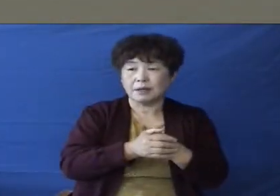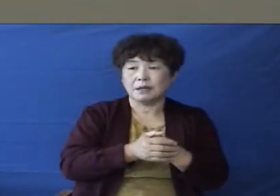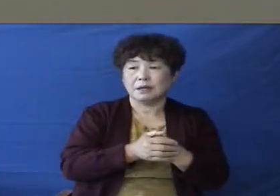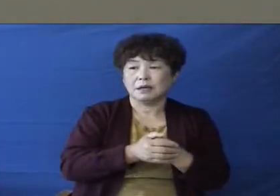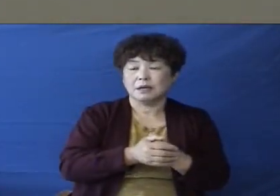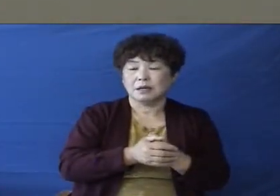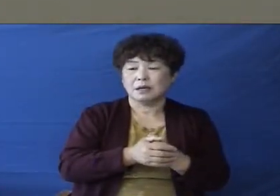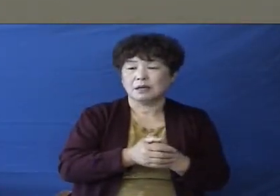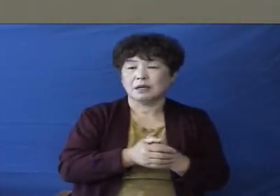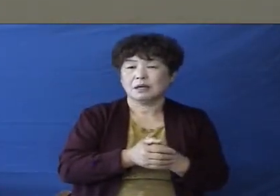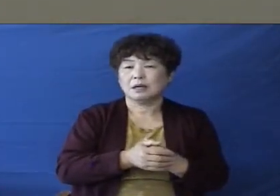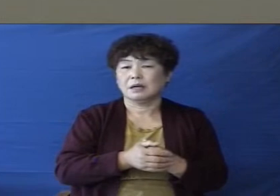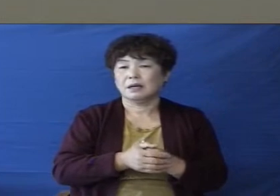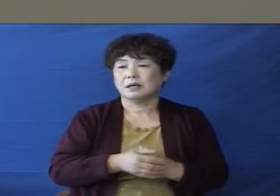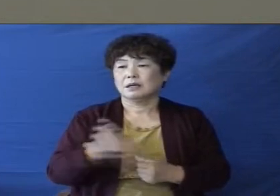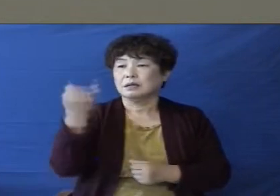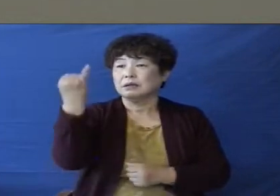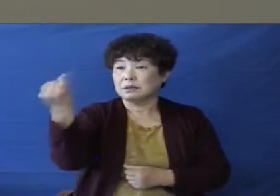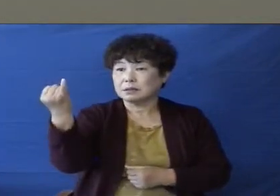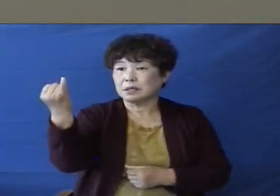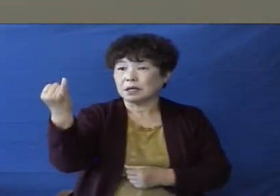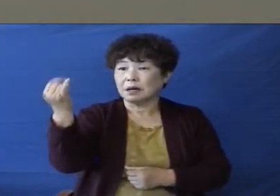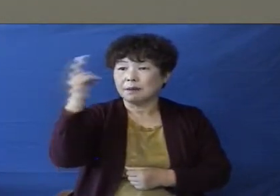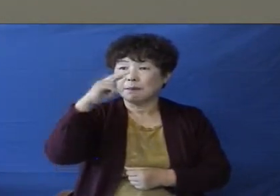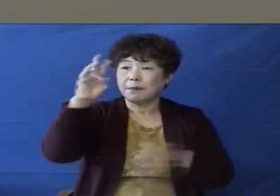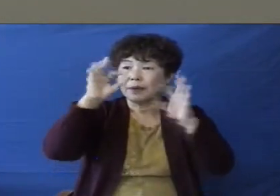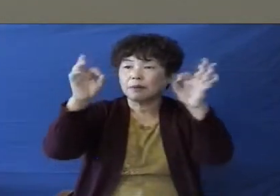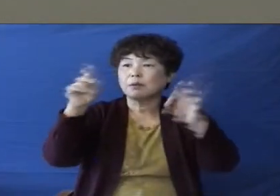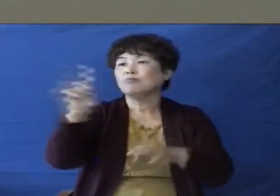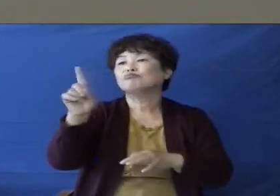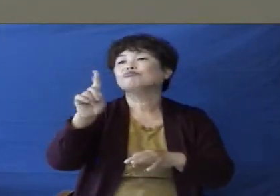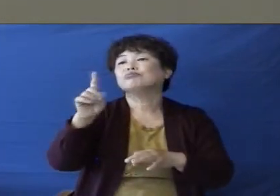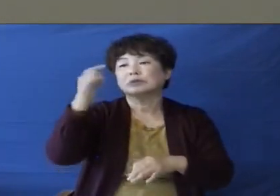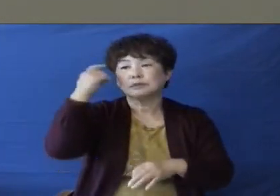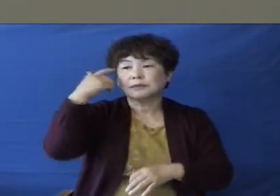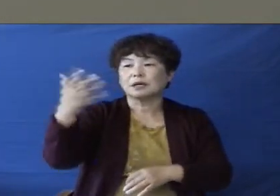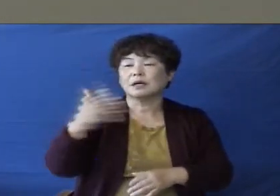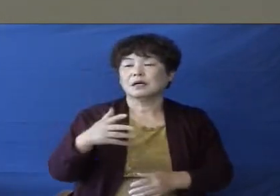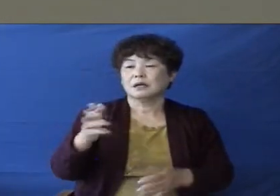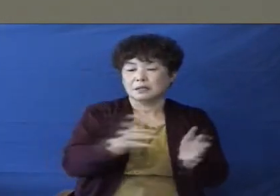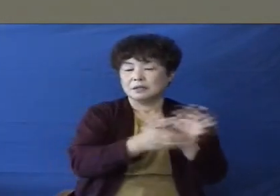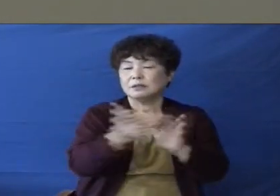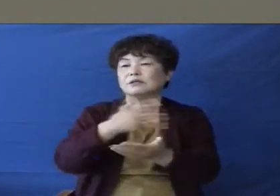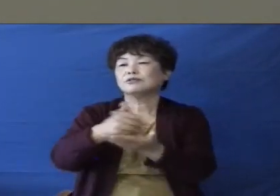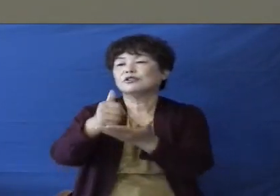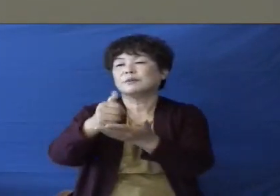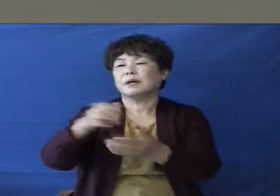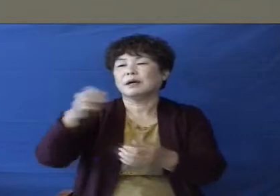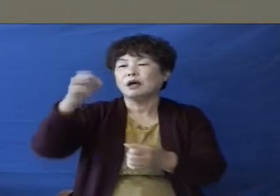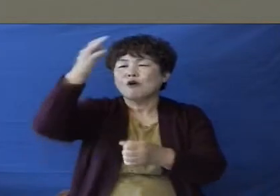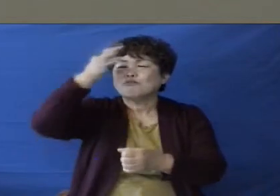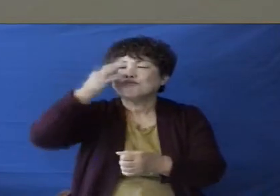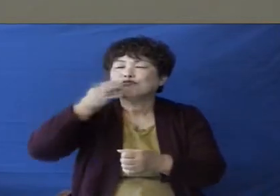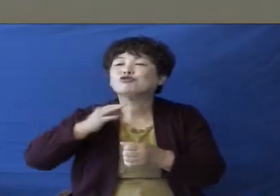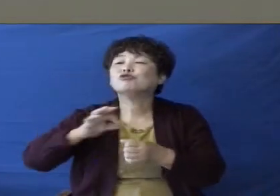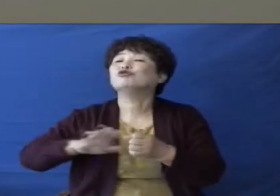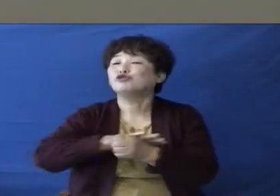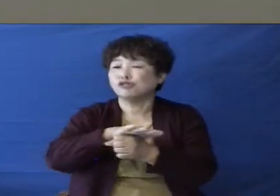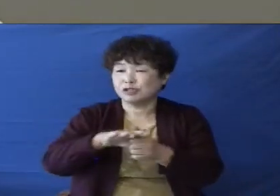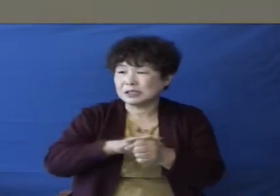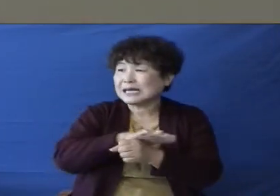그런 상황 가운데서 이 여인이 바라 볼 것은 못 밖에 없어요 주님의 국물 밖에 없어요 그